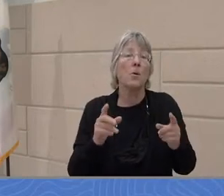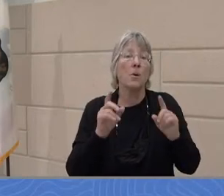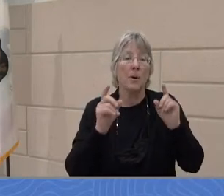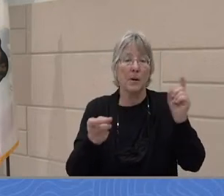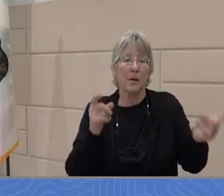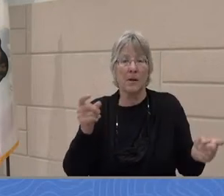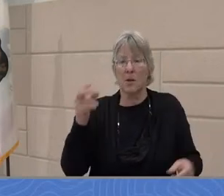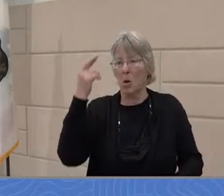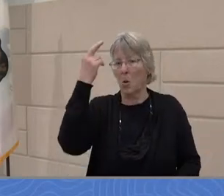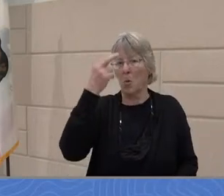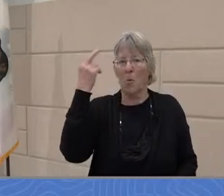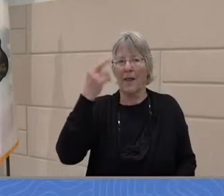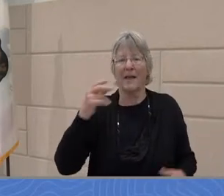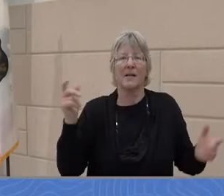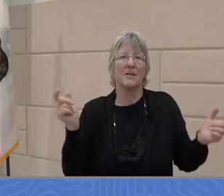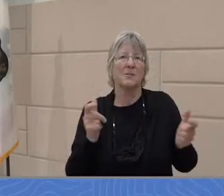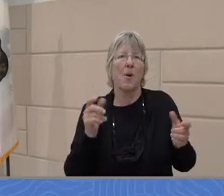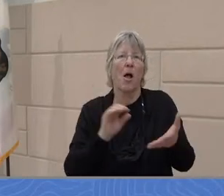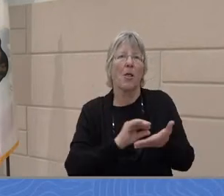าสล